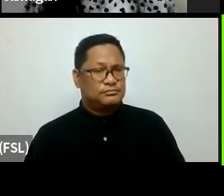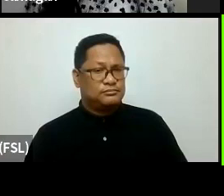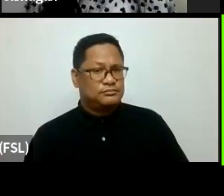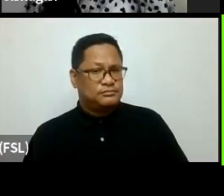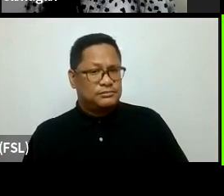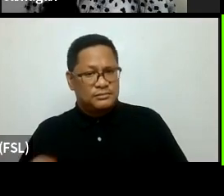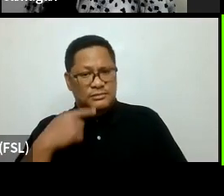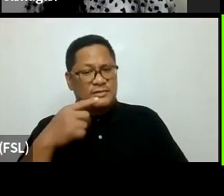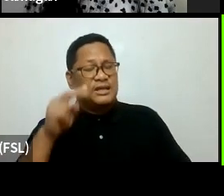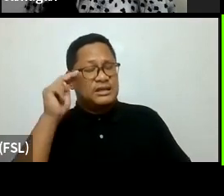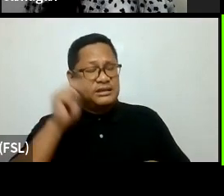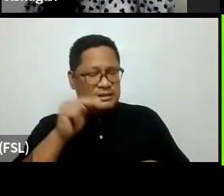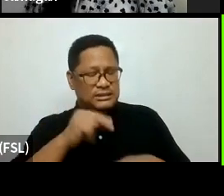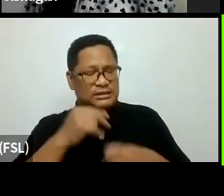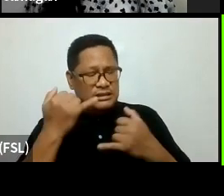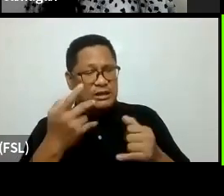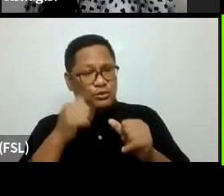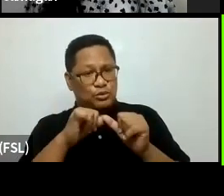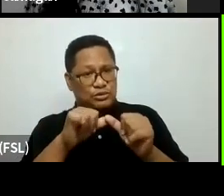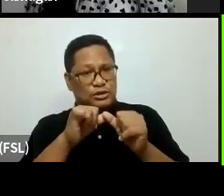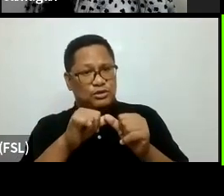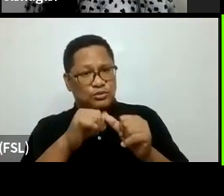sa job. Konti.